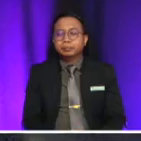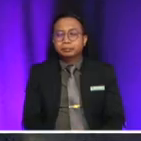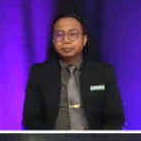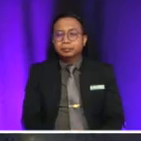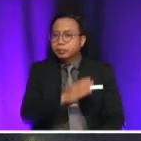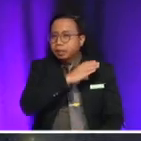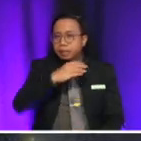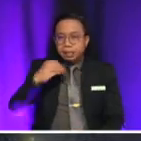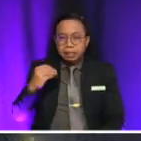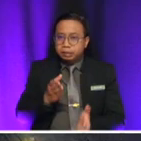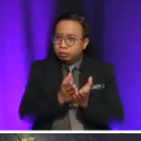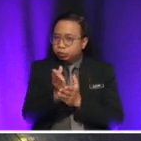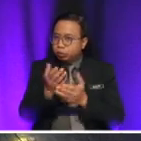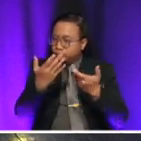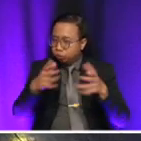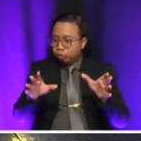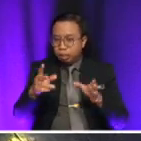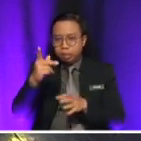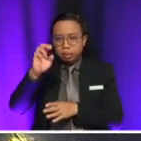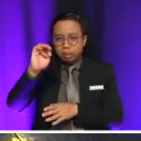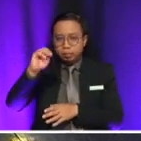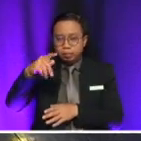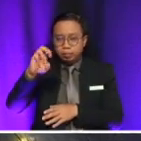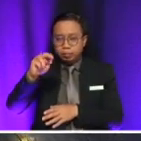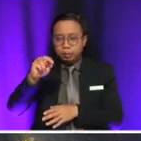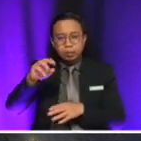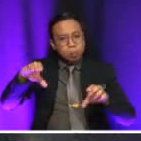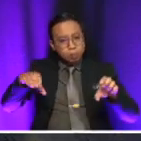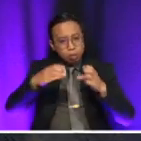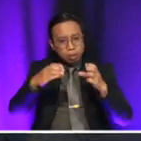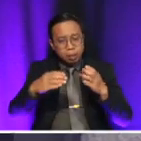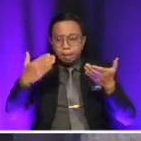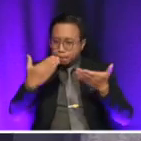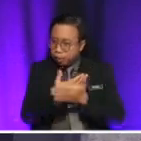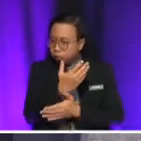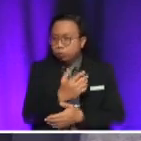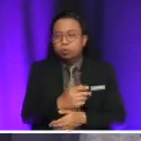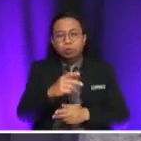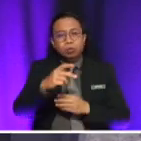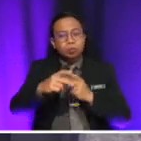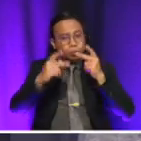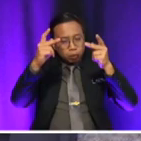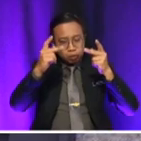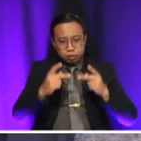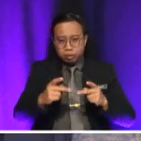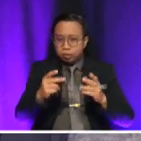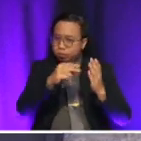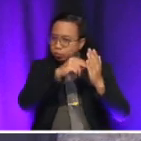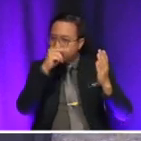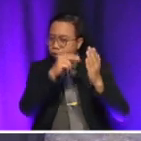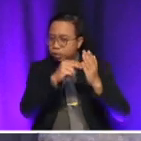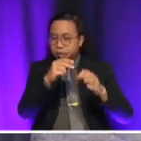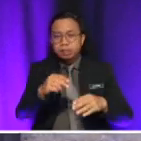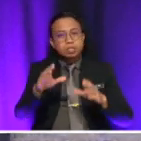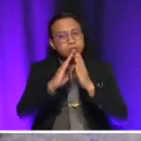seterusnya setelah Kim PIN tersebut di jalankan barulah proses mengundi itu